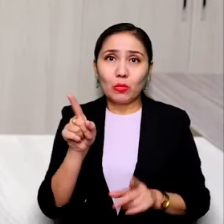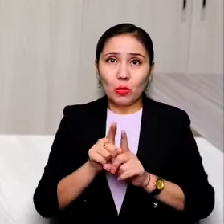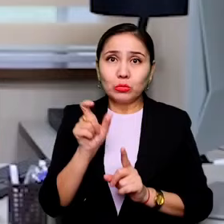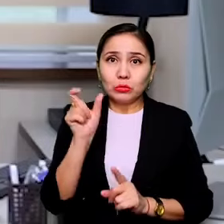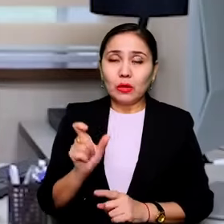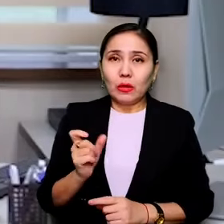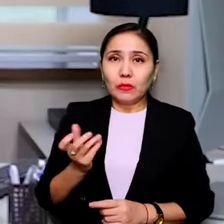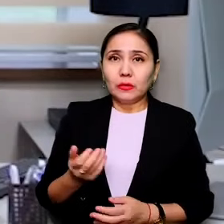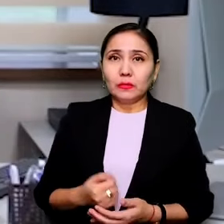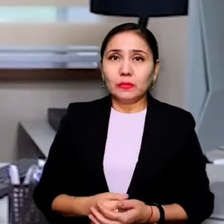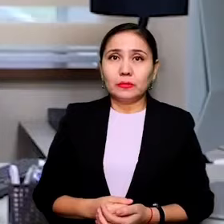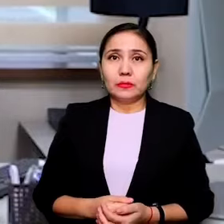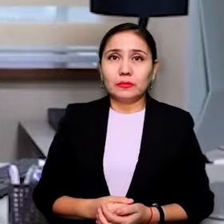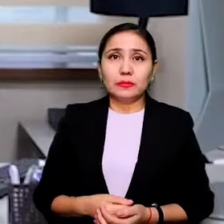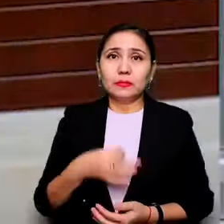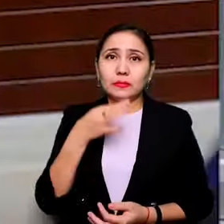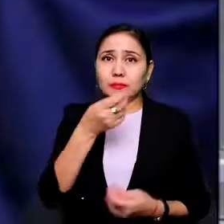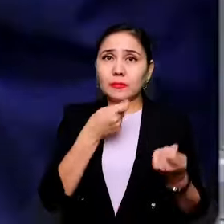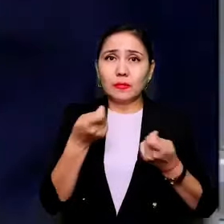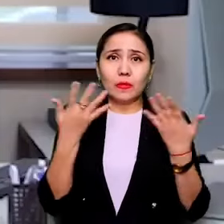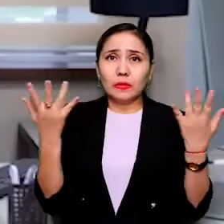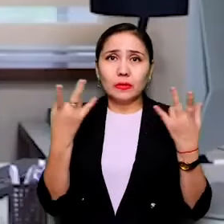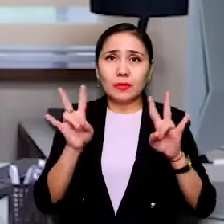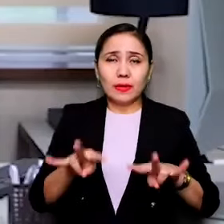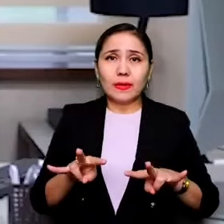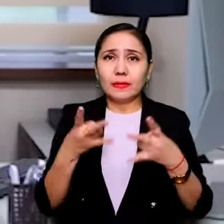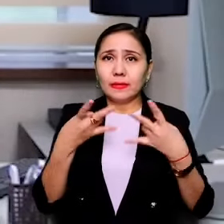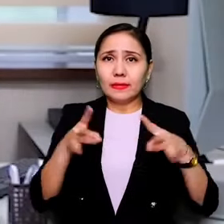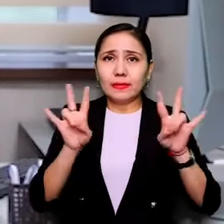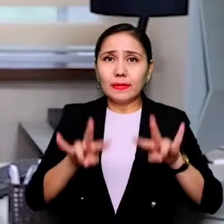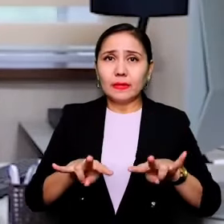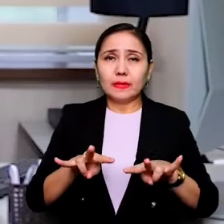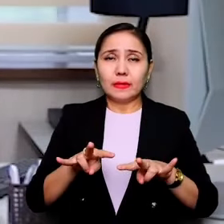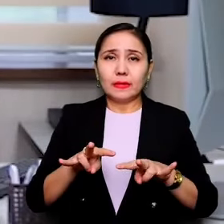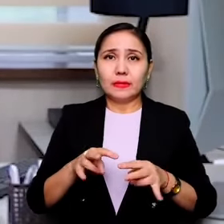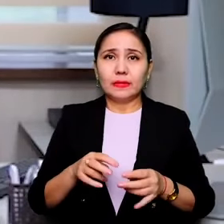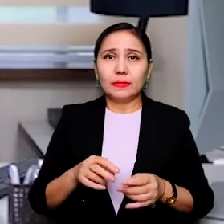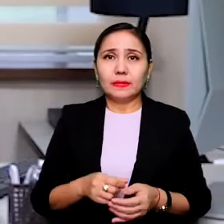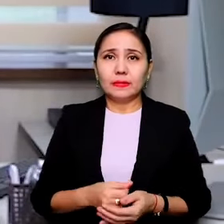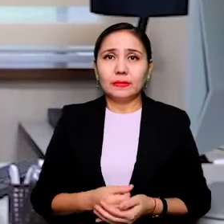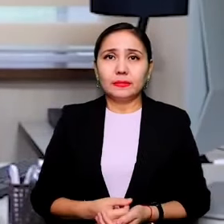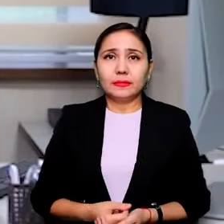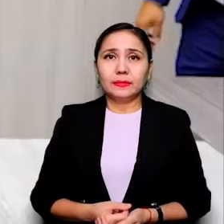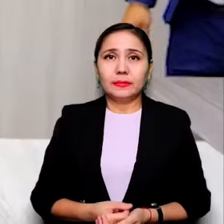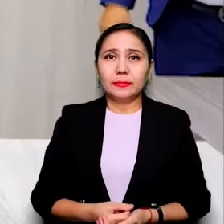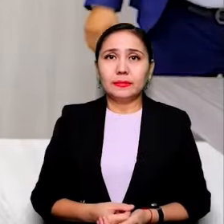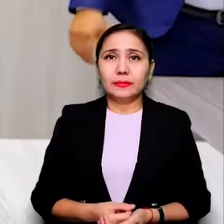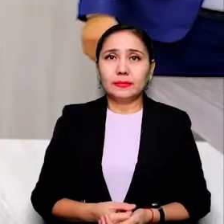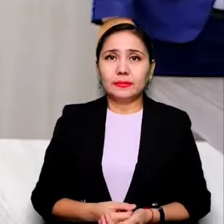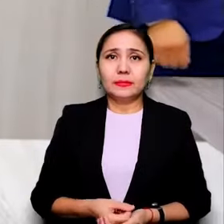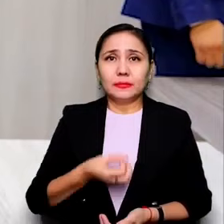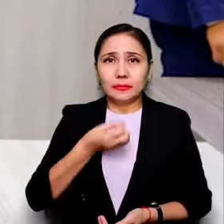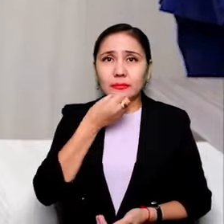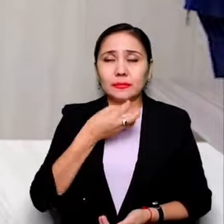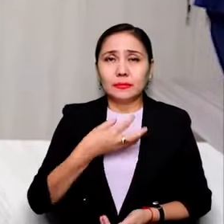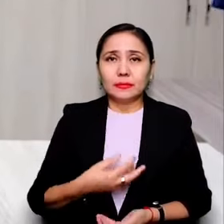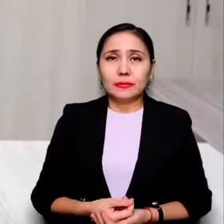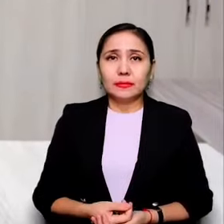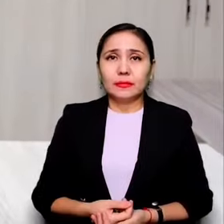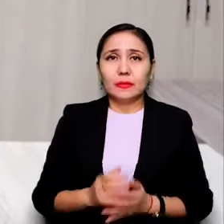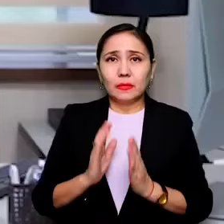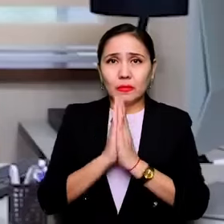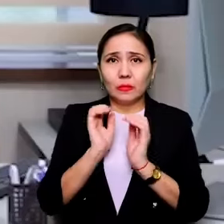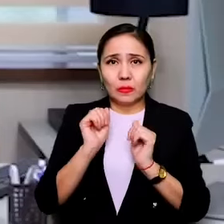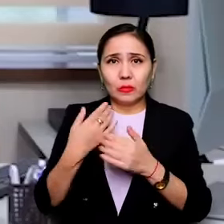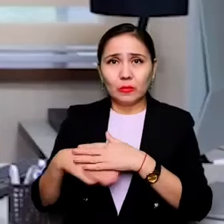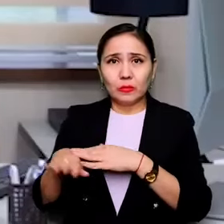odam-ku. Keling dedim, olib keling, kerak emas sizga bunaqalar. Hujjatlarni g'ijimlab axlatga tashladi. Ketsam